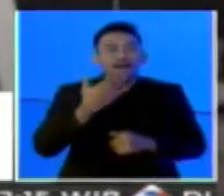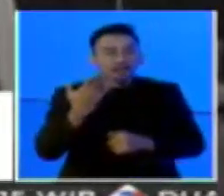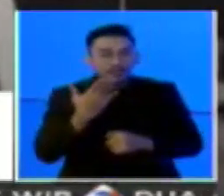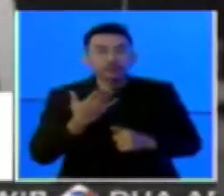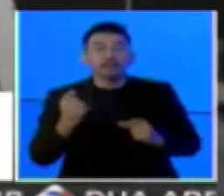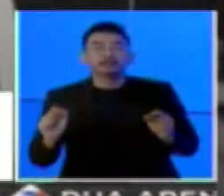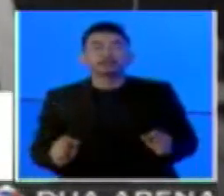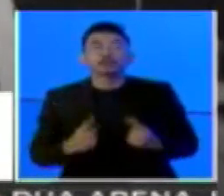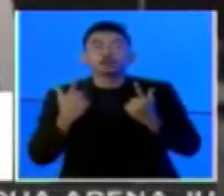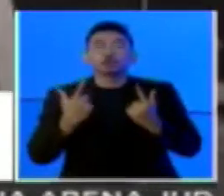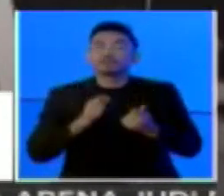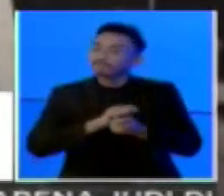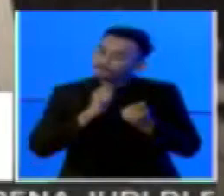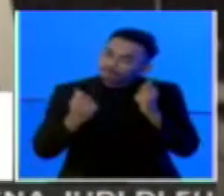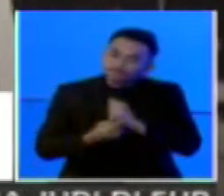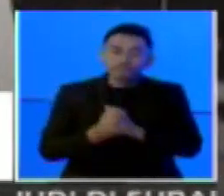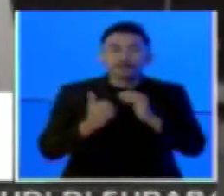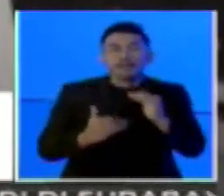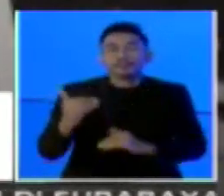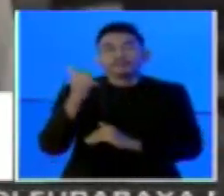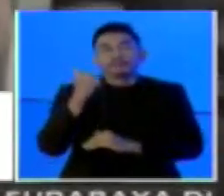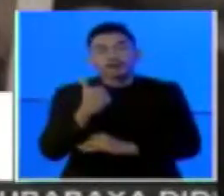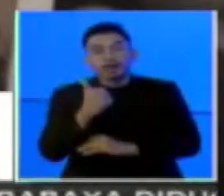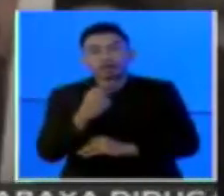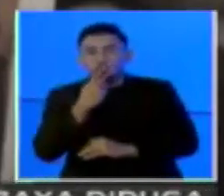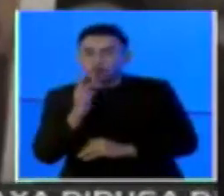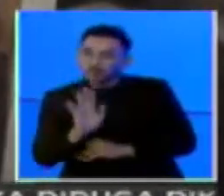kebiasaan merokok, rajin berolahraga dan hindari junk food. Tim Liputan iNews melaporkan.